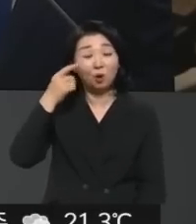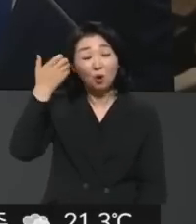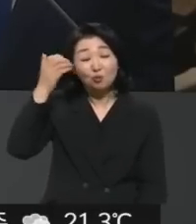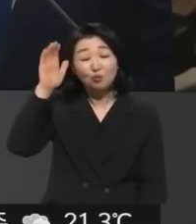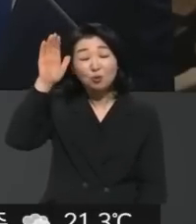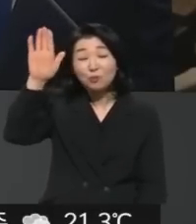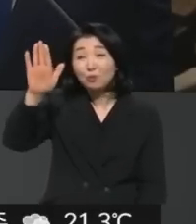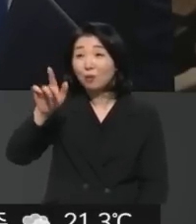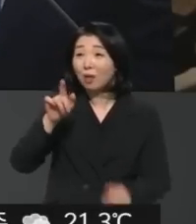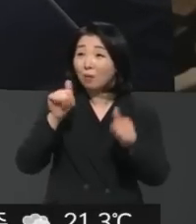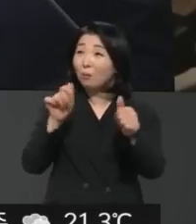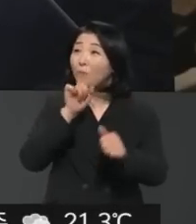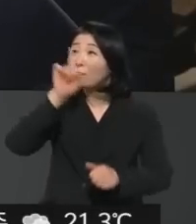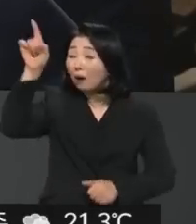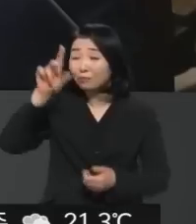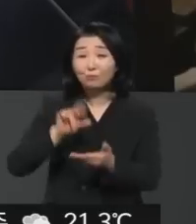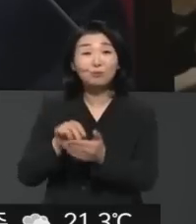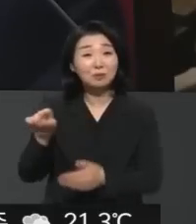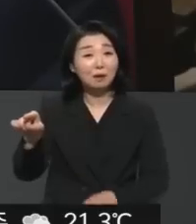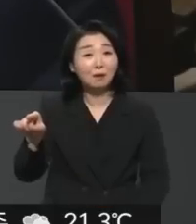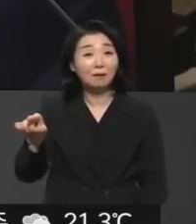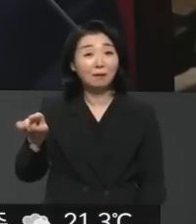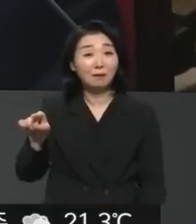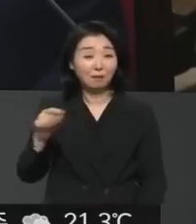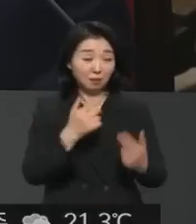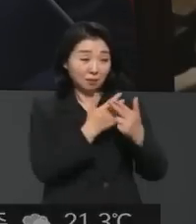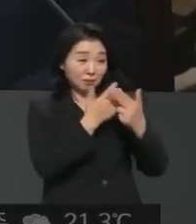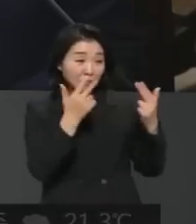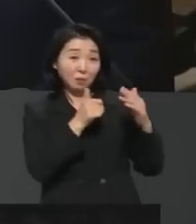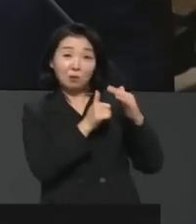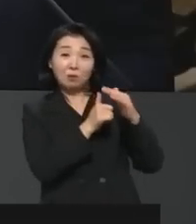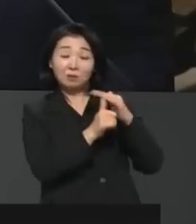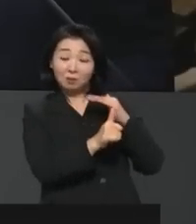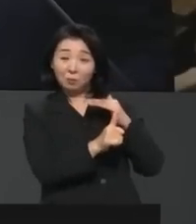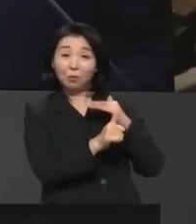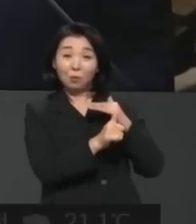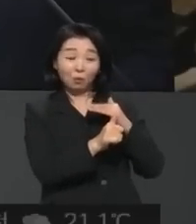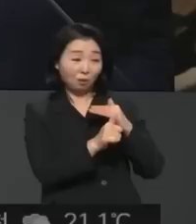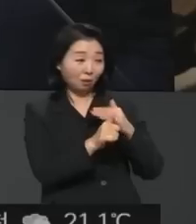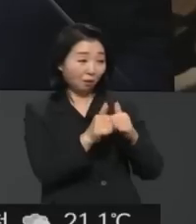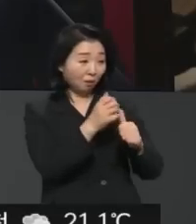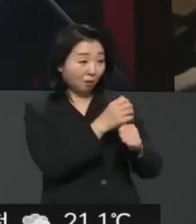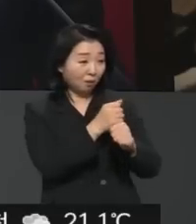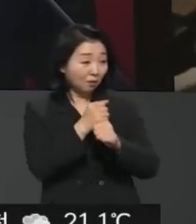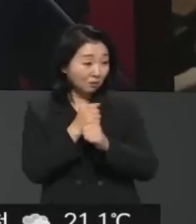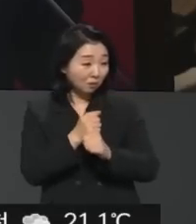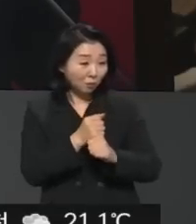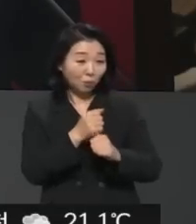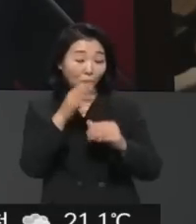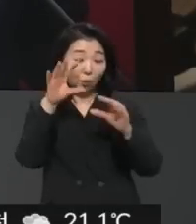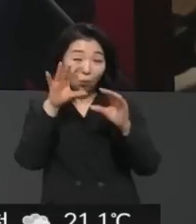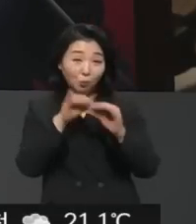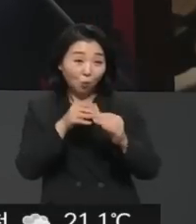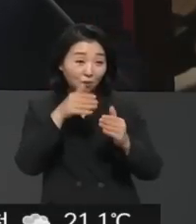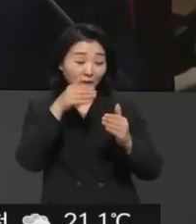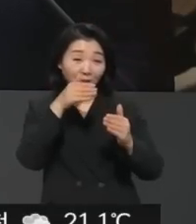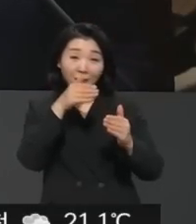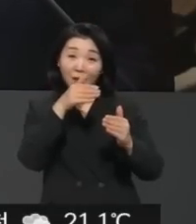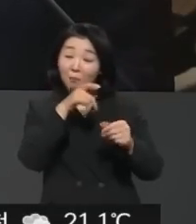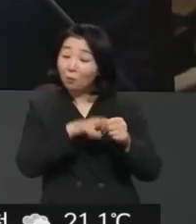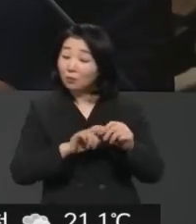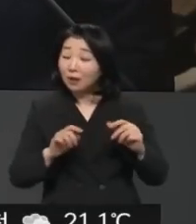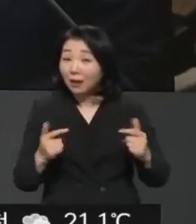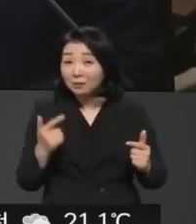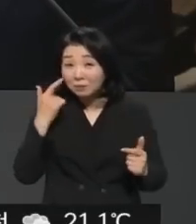넘겨서야 기소한 점을 문제 삼았는데요. 이거 이재명 대표 체포동의안 간복이 아니었냐라고 했습니다. 한 장관의